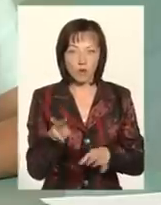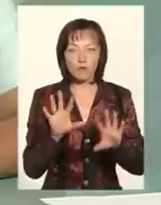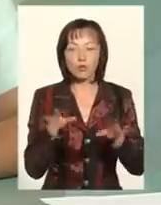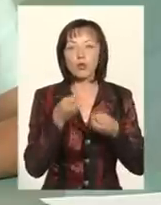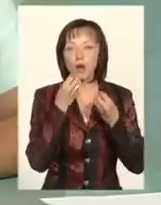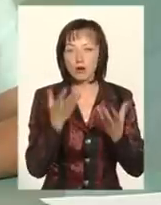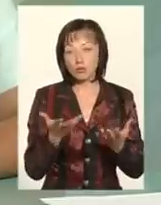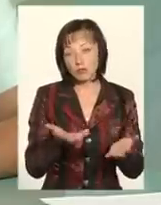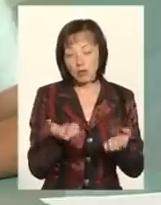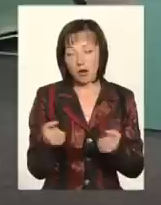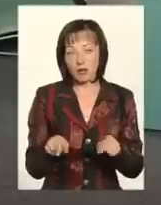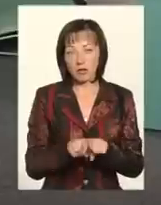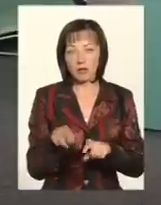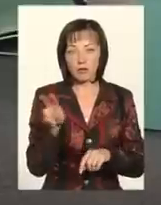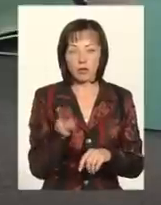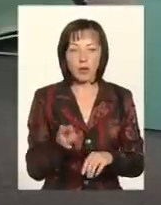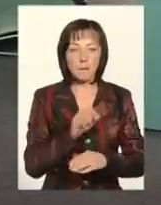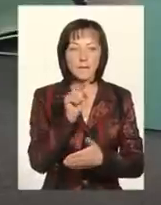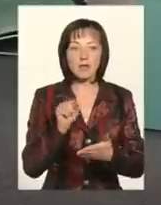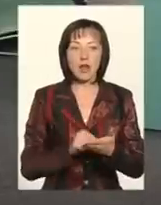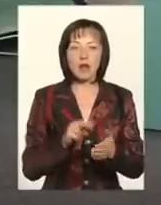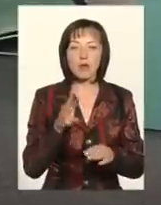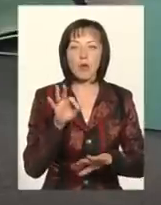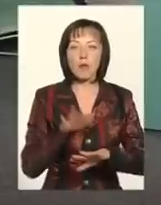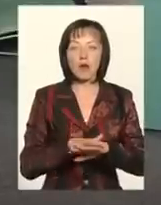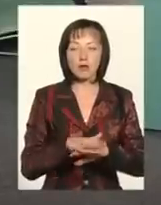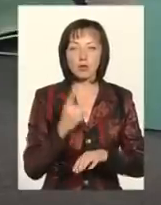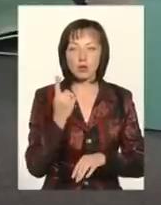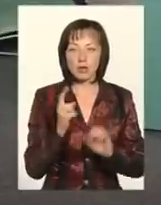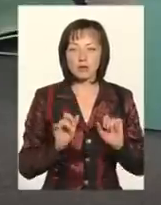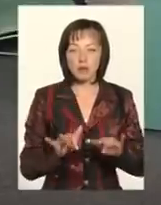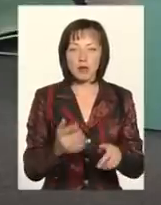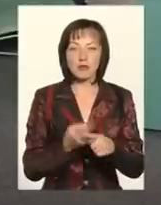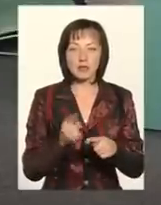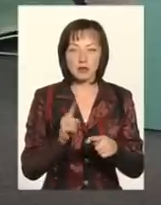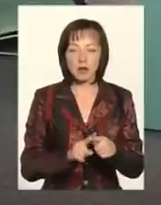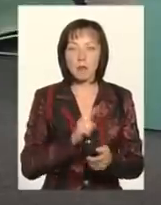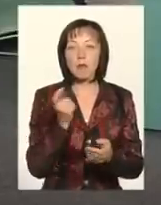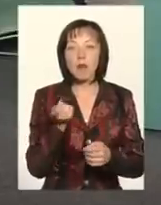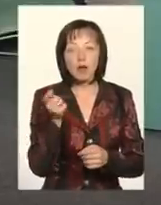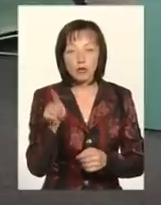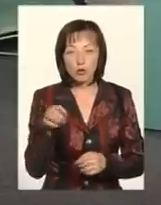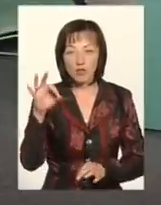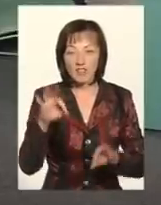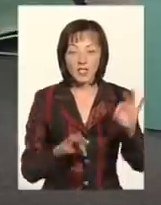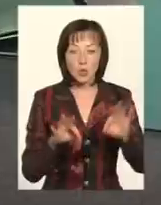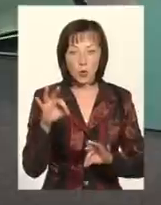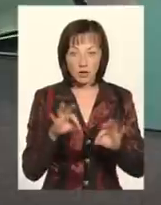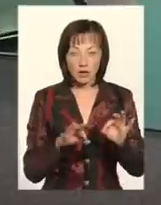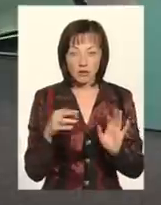брали в валюте питання по банках було ще одна була справа в цих питаннях то мало того що відсоткова ставка